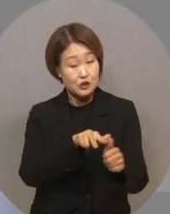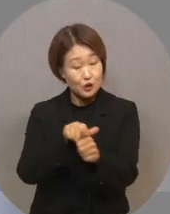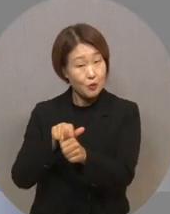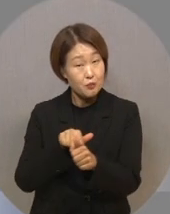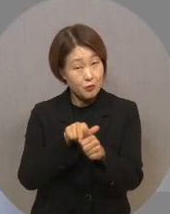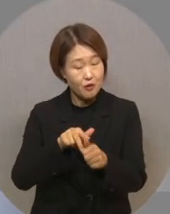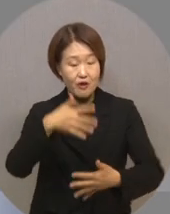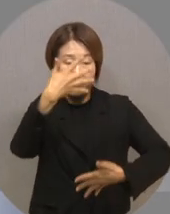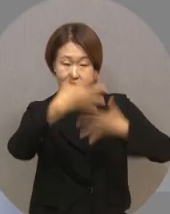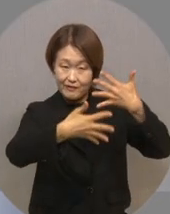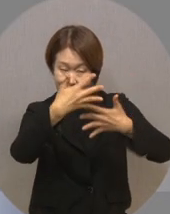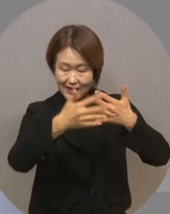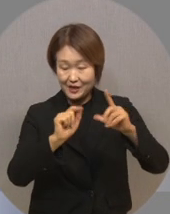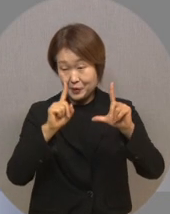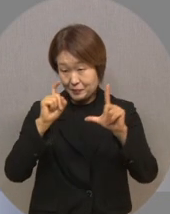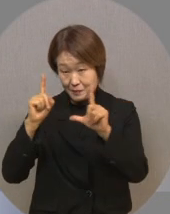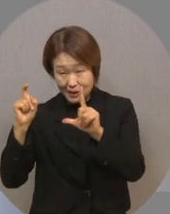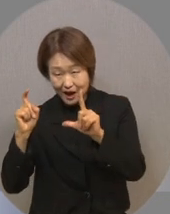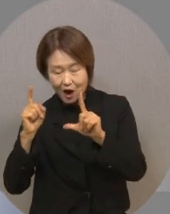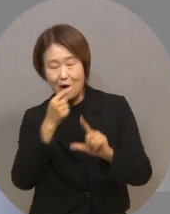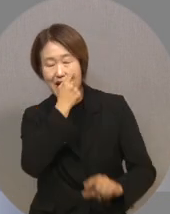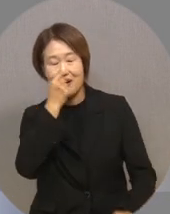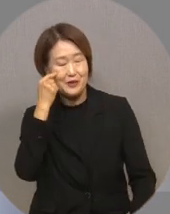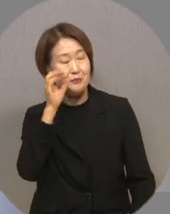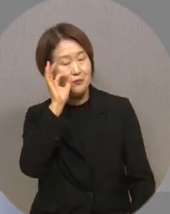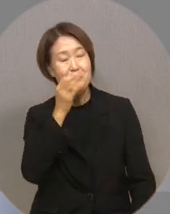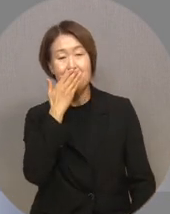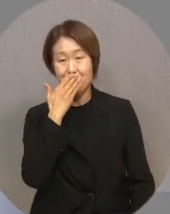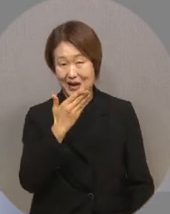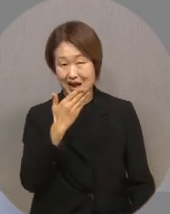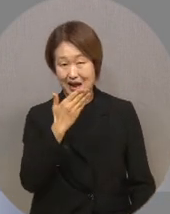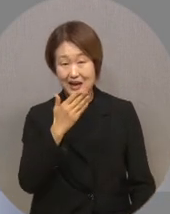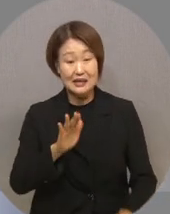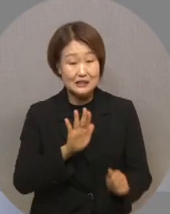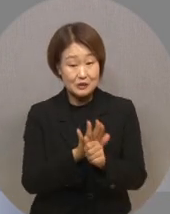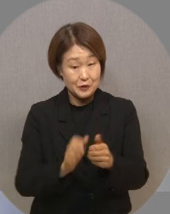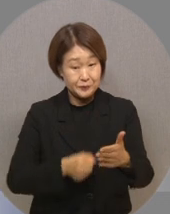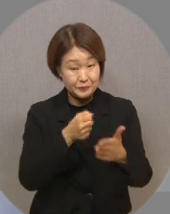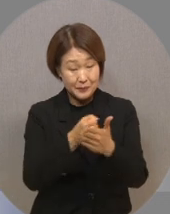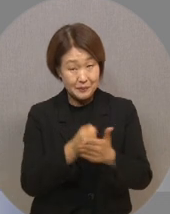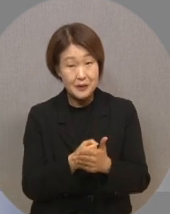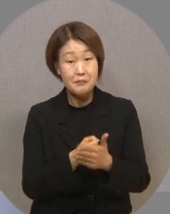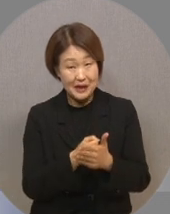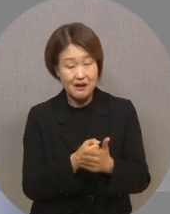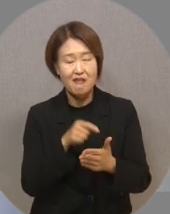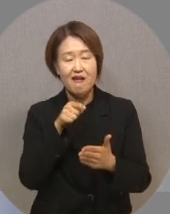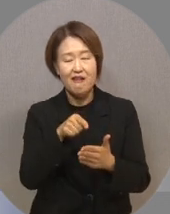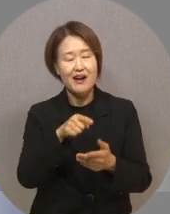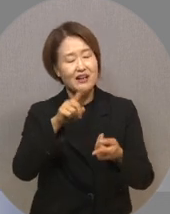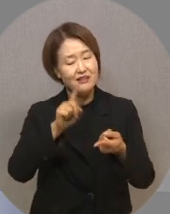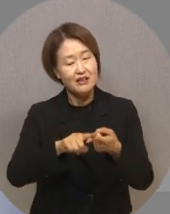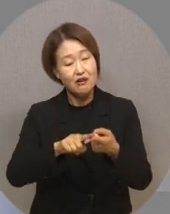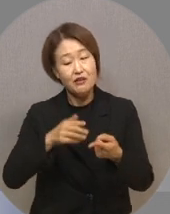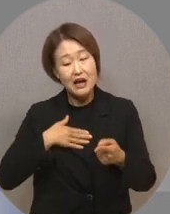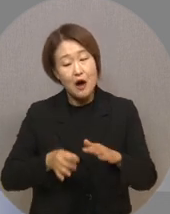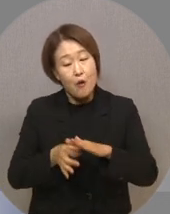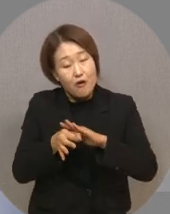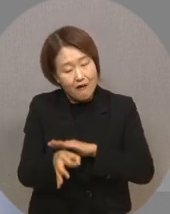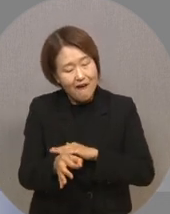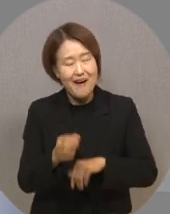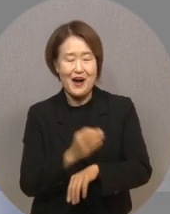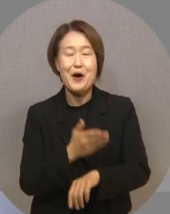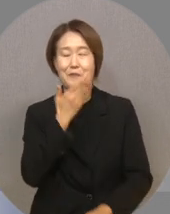영상과 사진으로 확인할 수 있고 공 지원이 결정된 보조공학 기기에 대한 본인 부담금을 납부할 수